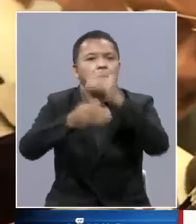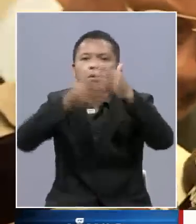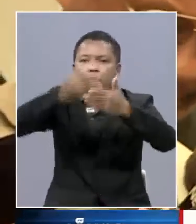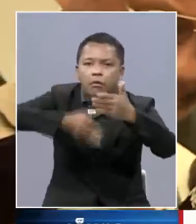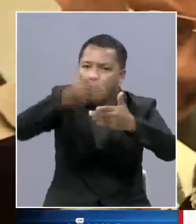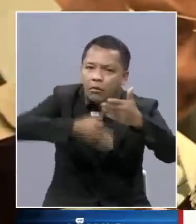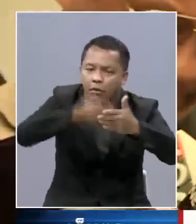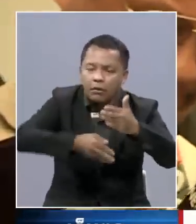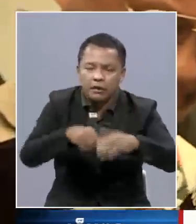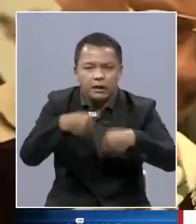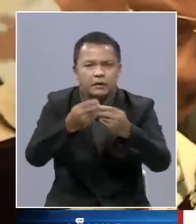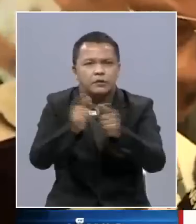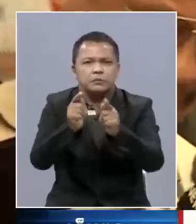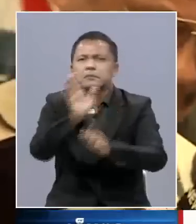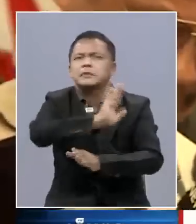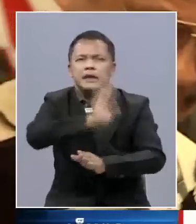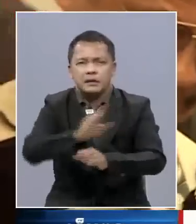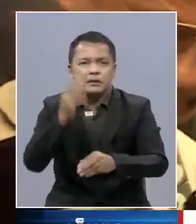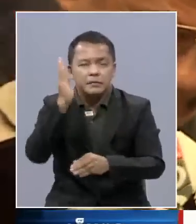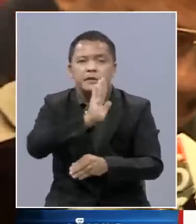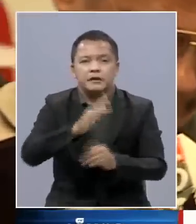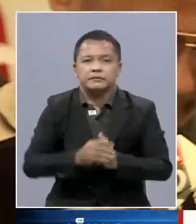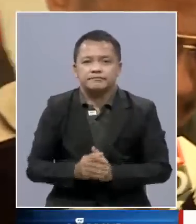ยู่ดีไม่อยากจะให้เกิดภาพแบบนั้นขึ้นนะครับ